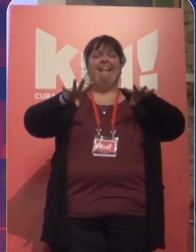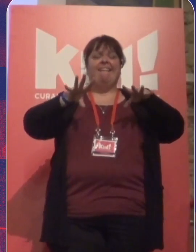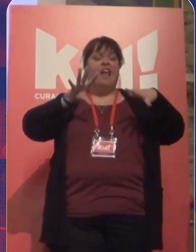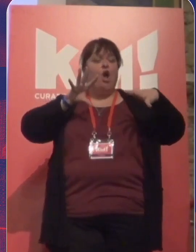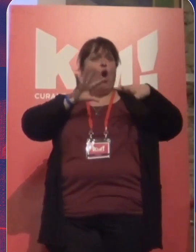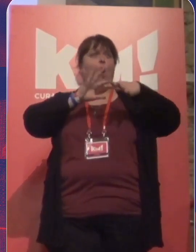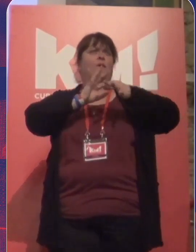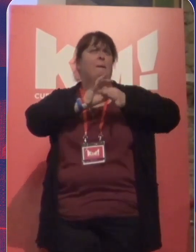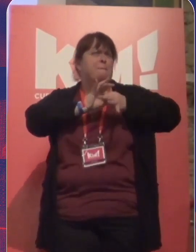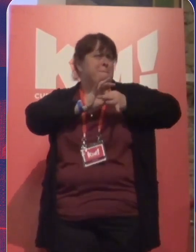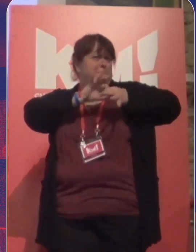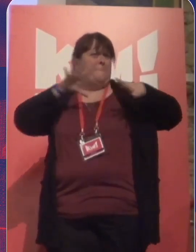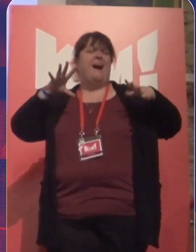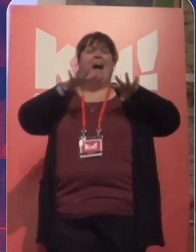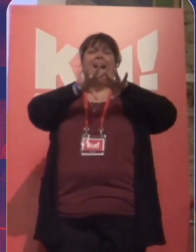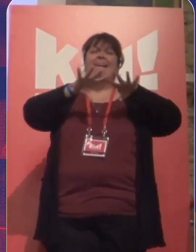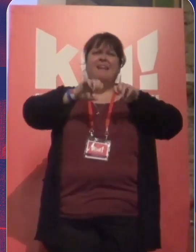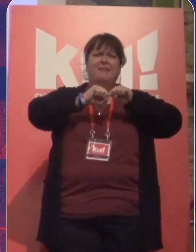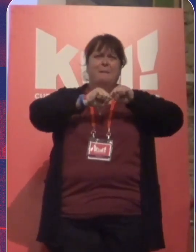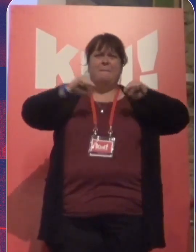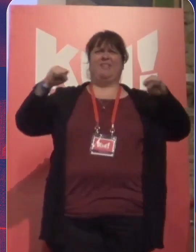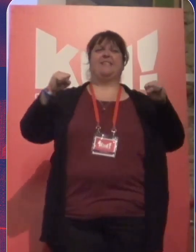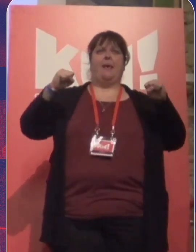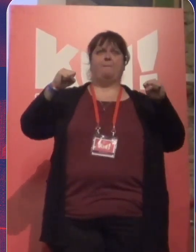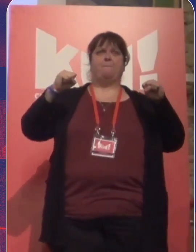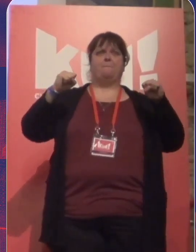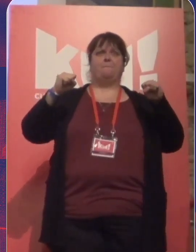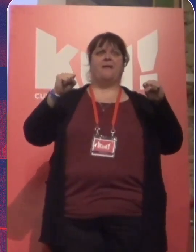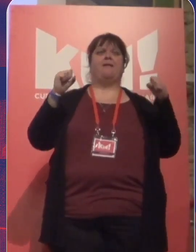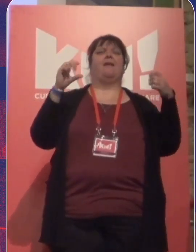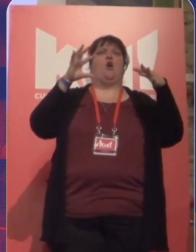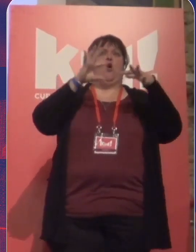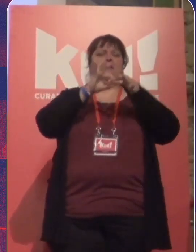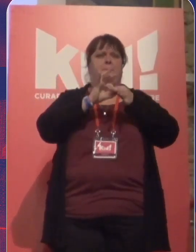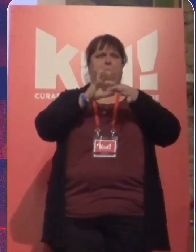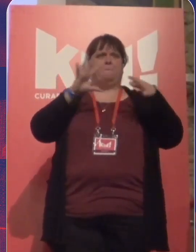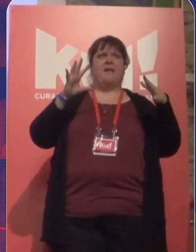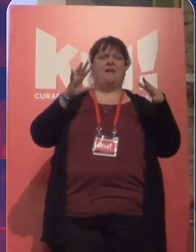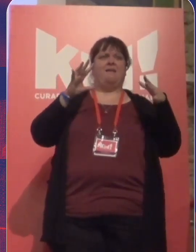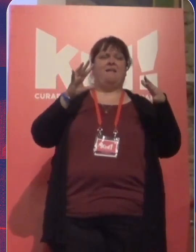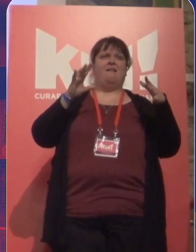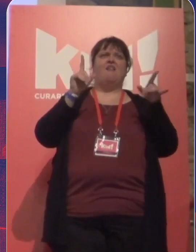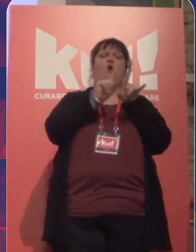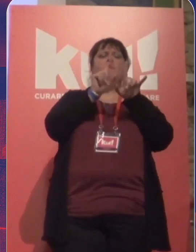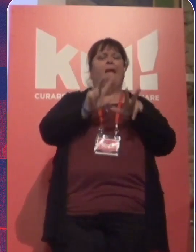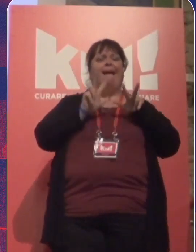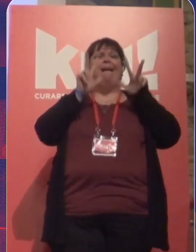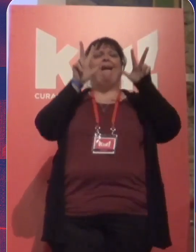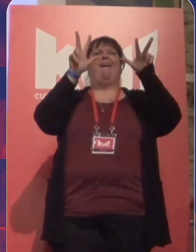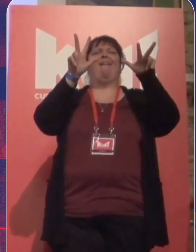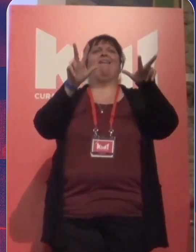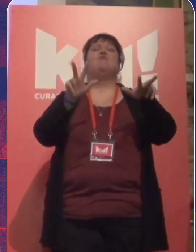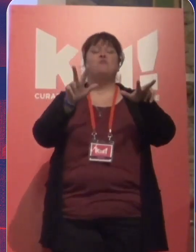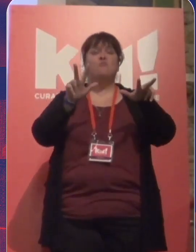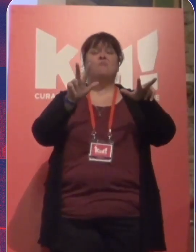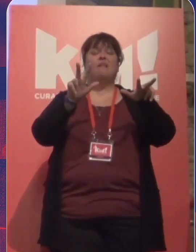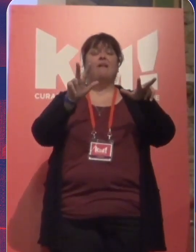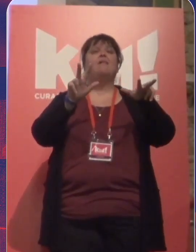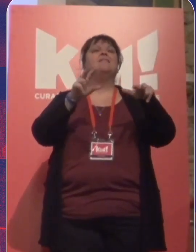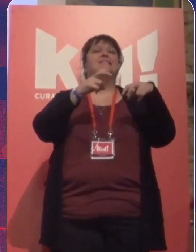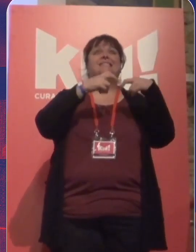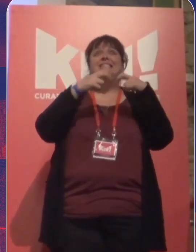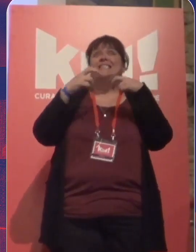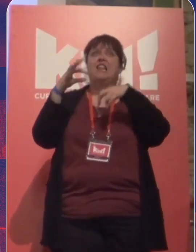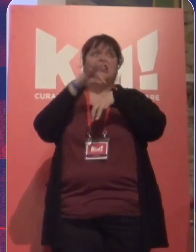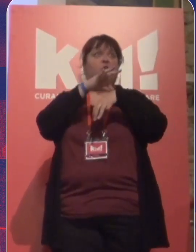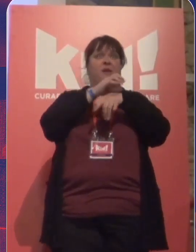prodotta una caduta e tutti questi sintomi sono effetto di questa caduta cioè del